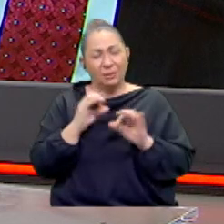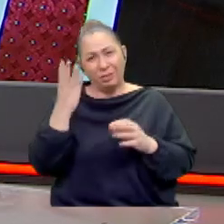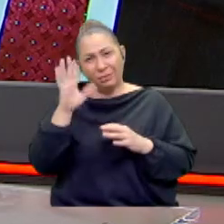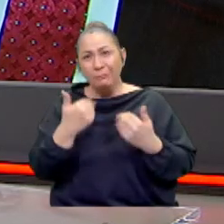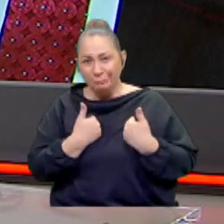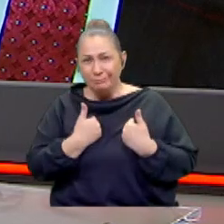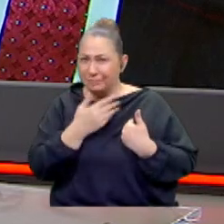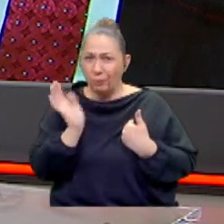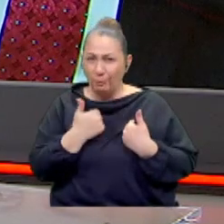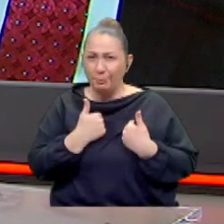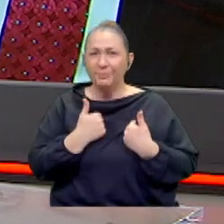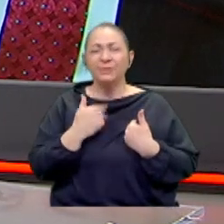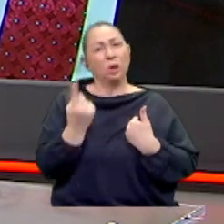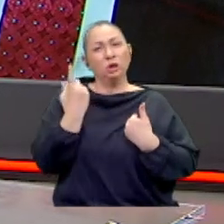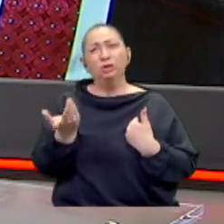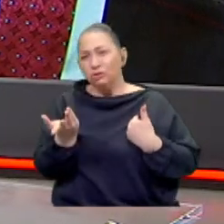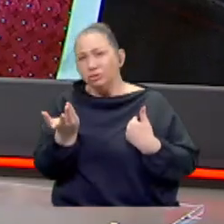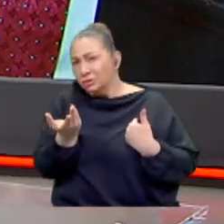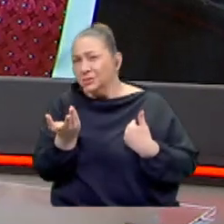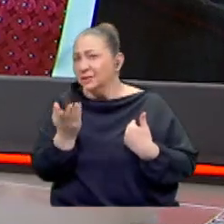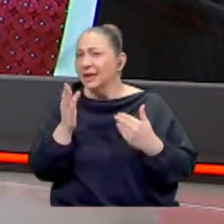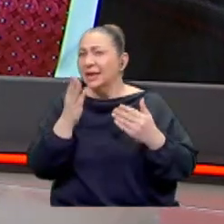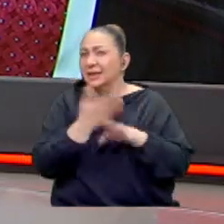doğrusu bilmiyorum yani ilginchakkaten izlemeye değer